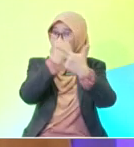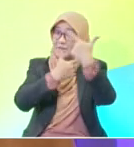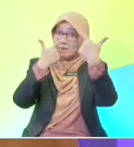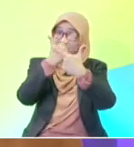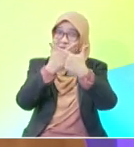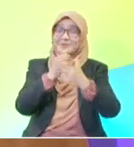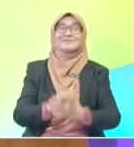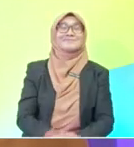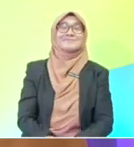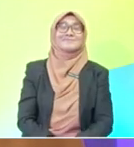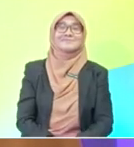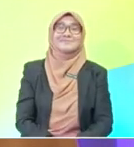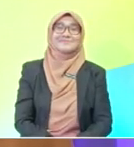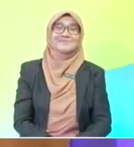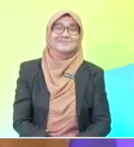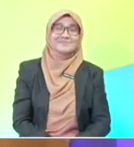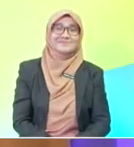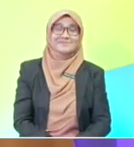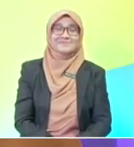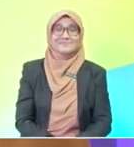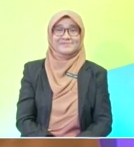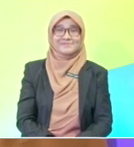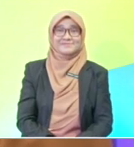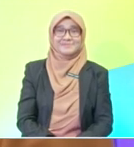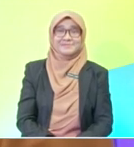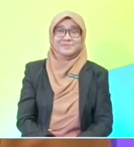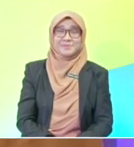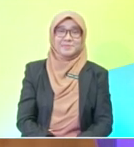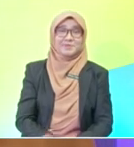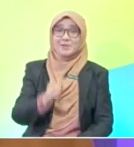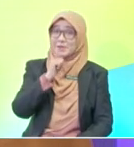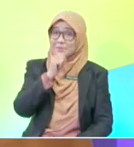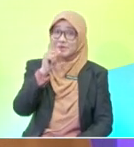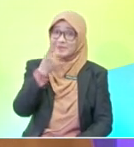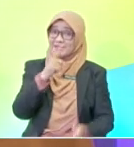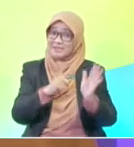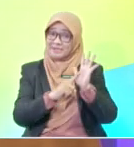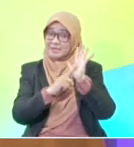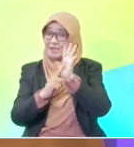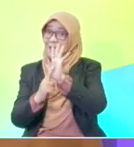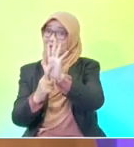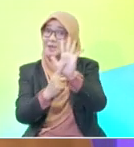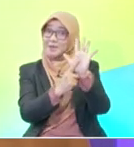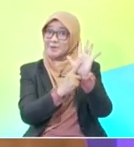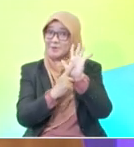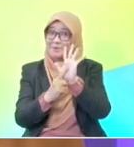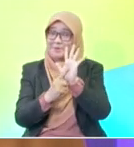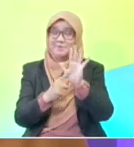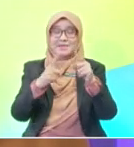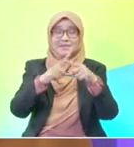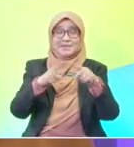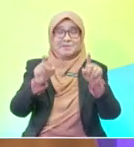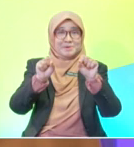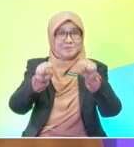alat pertahanan diri yang kita hasilkan bukan sahaja untuk dipamerkan di sekolah, bukan sahaja untuk ditafsirkan, tapi kita boleh